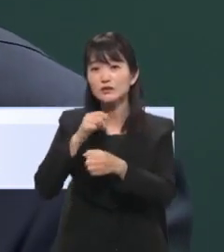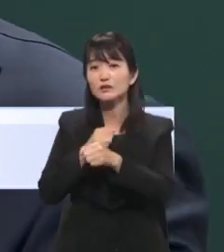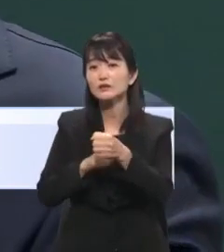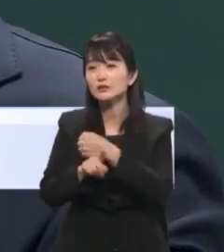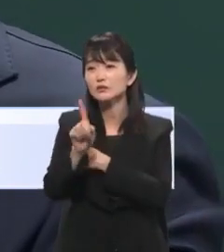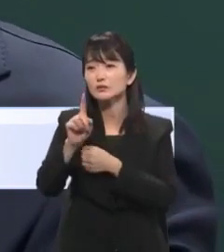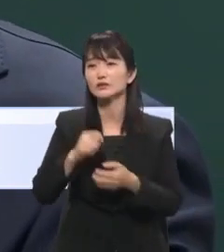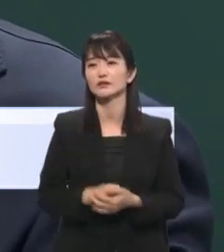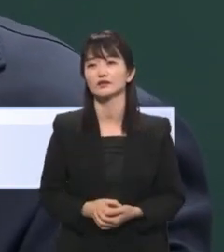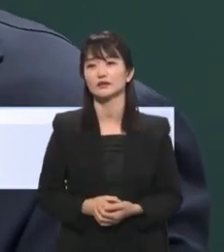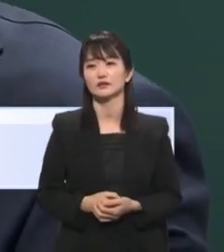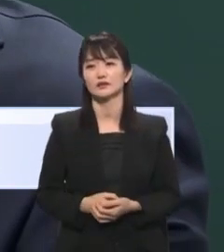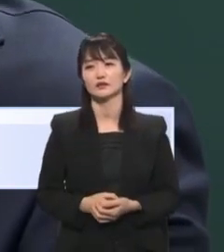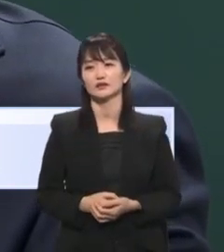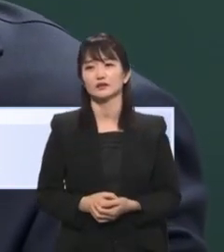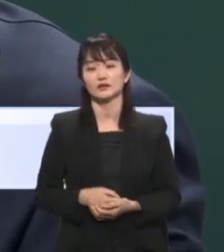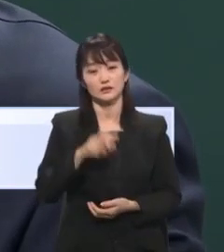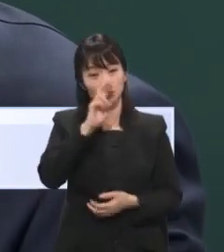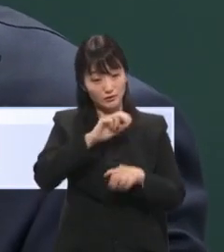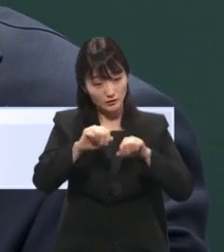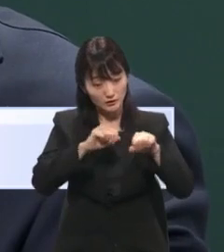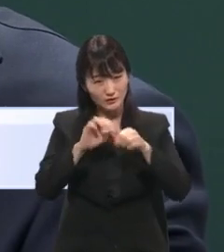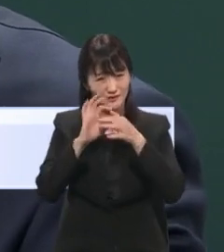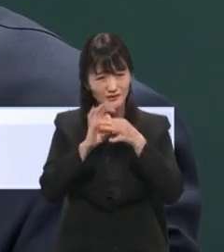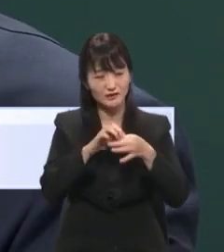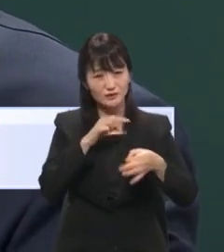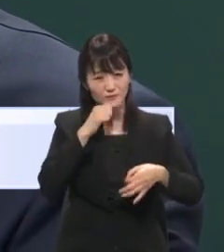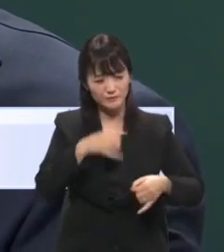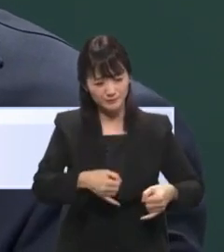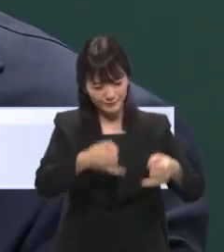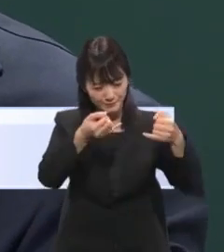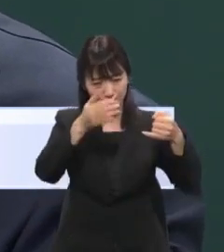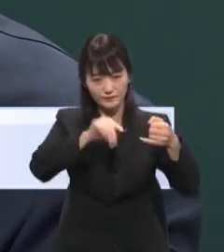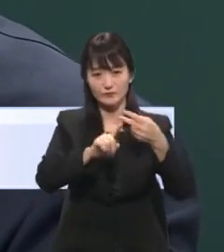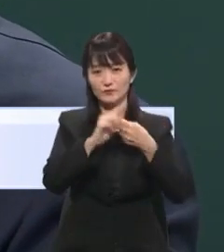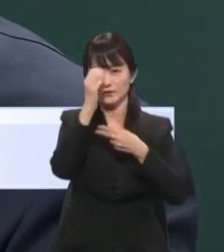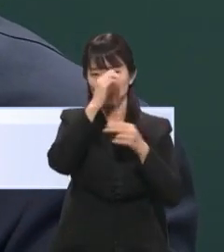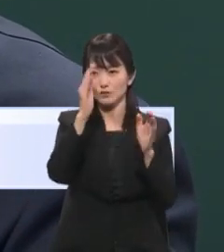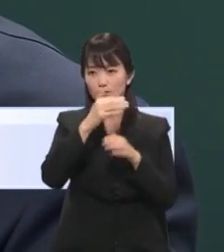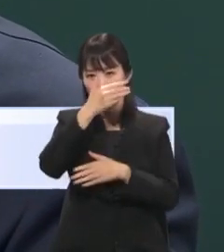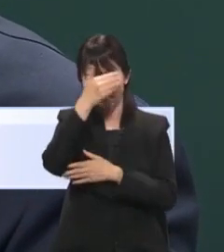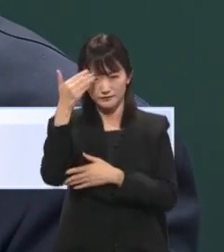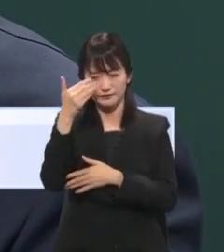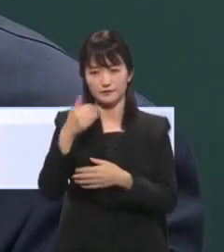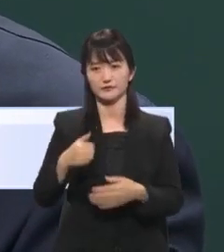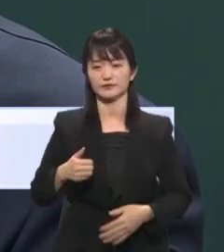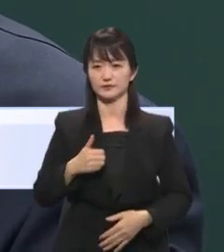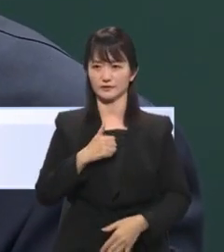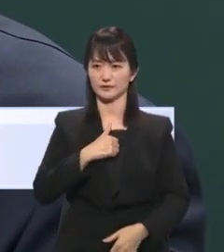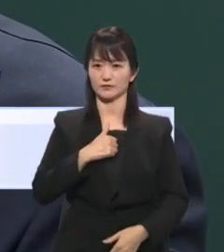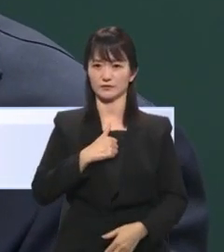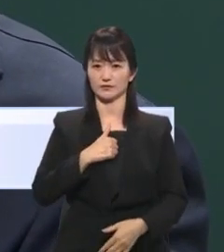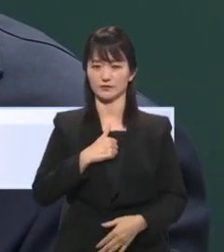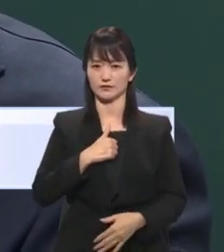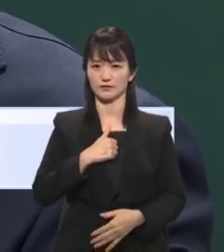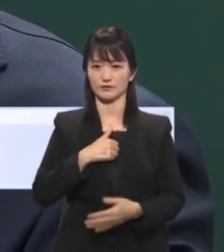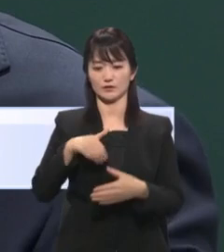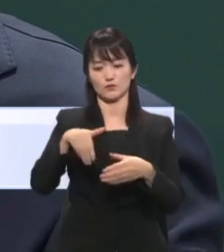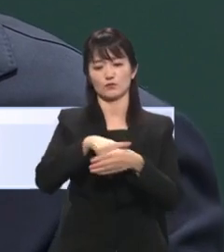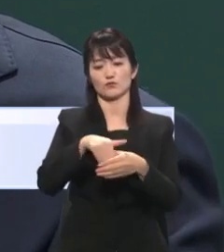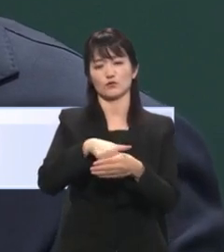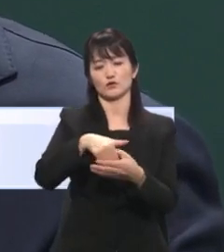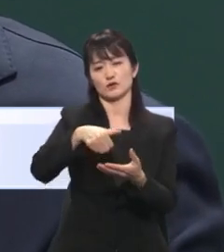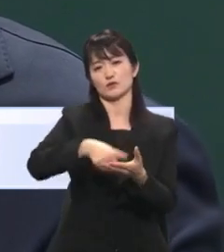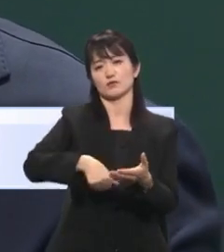때마다 빚은 지지만 네. 저는 우리 청소년 청년들에게 긍지를 가질 만한 문화 콘텐츠를 만들어야겠다. 아.